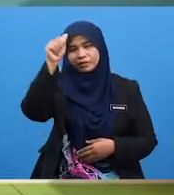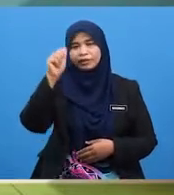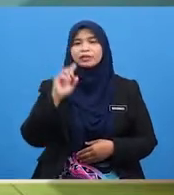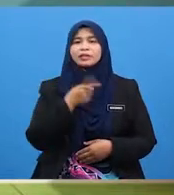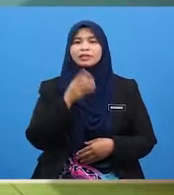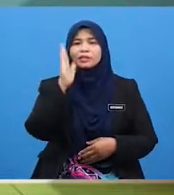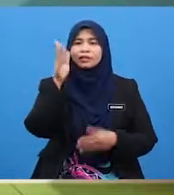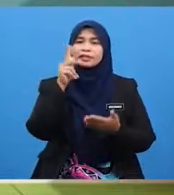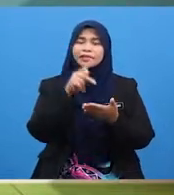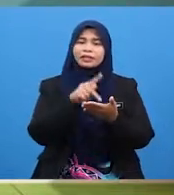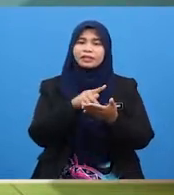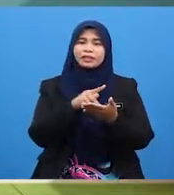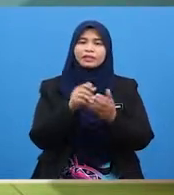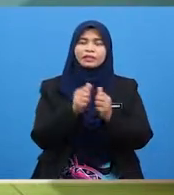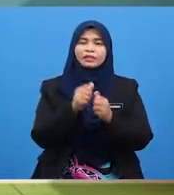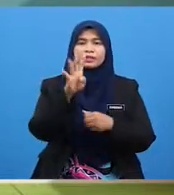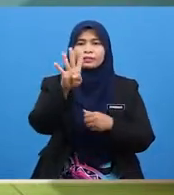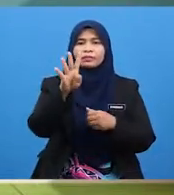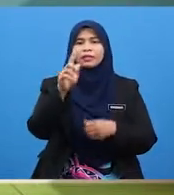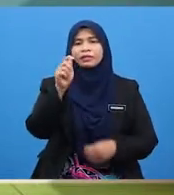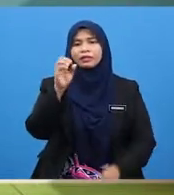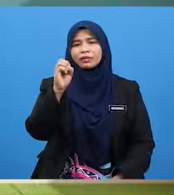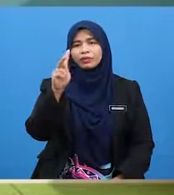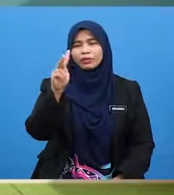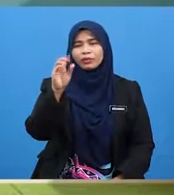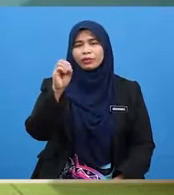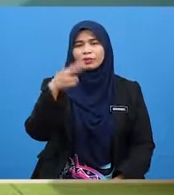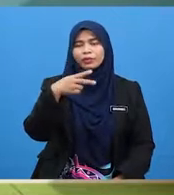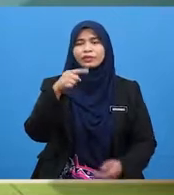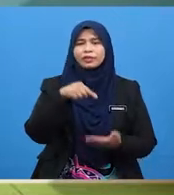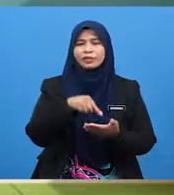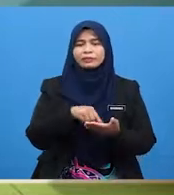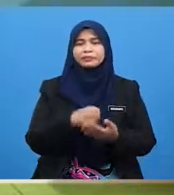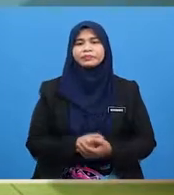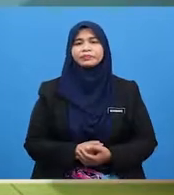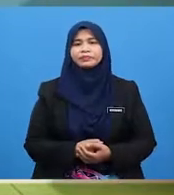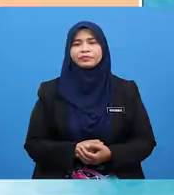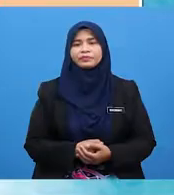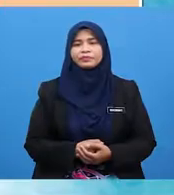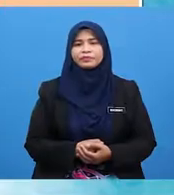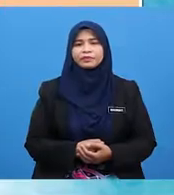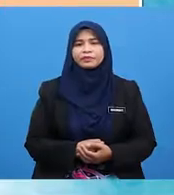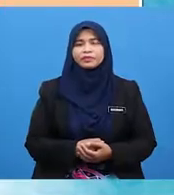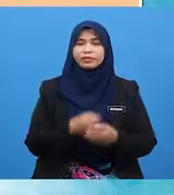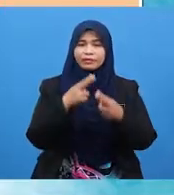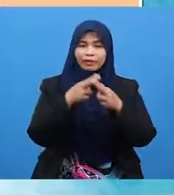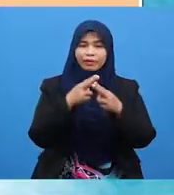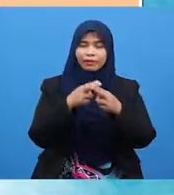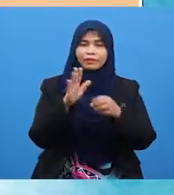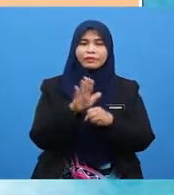akan berkenalan dengan keempat-empat tokoh ini berdasarkan lima aspek, iaitu nama